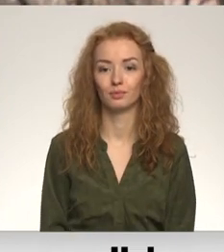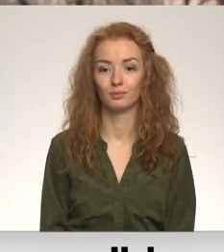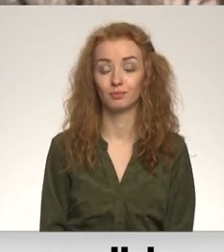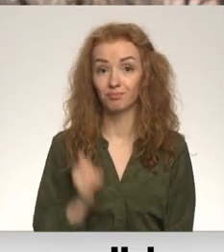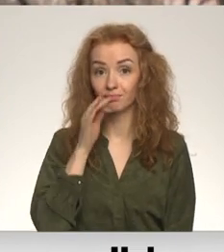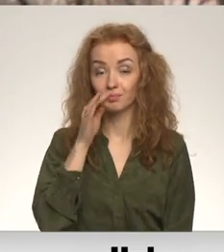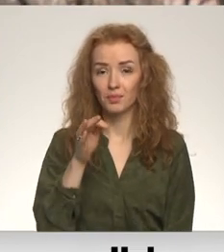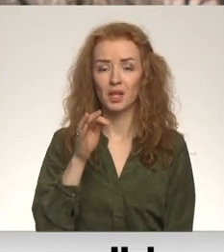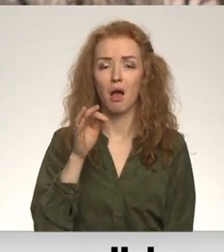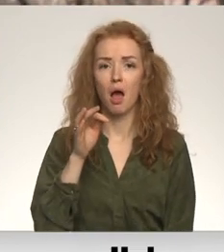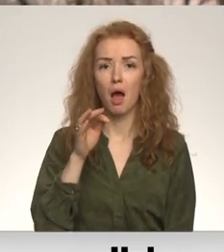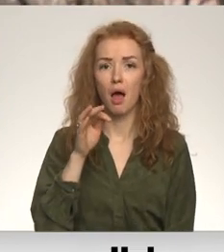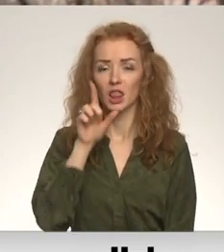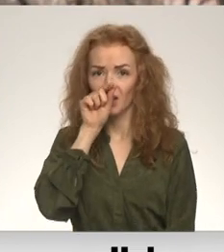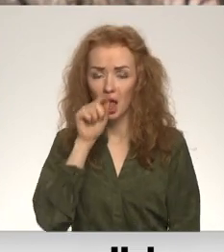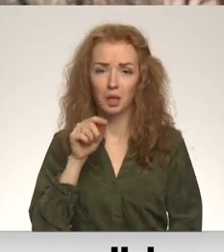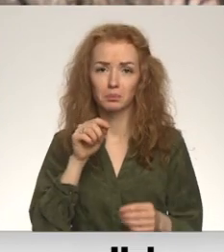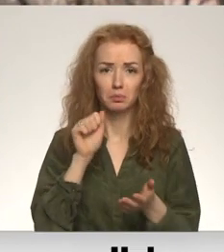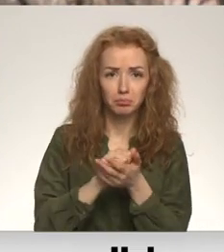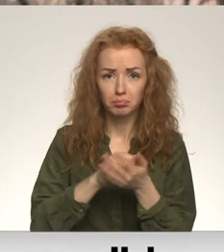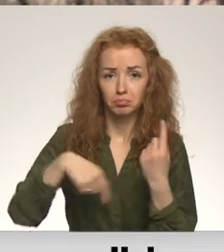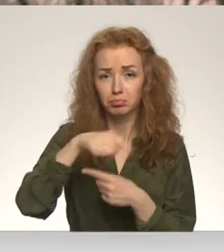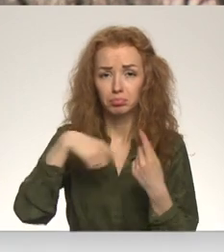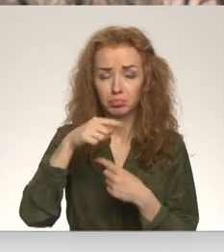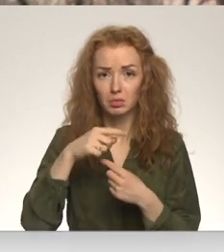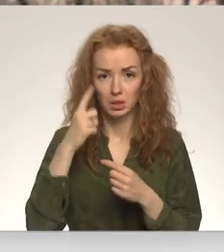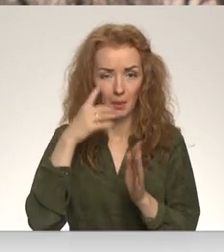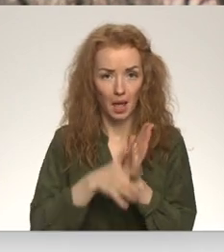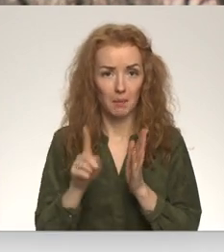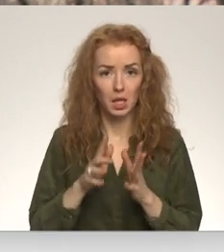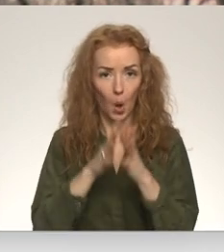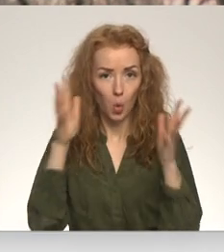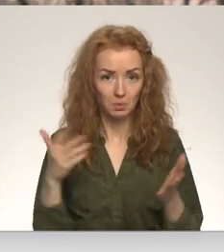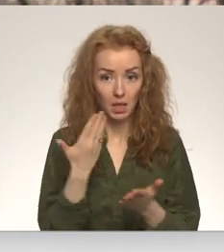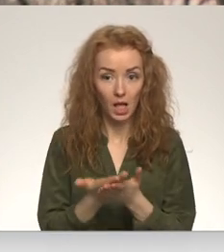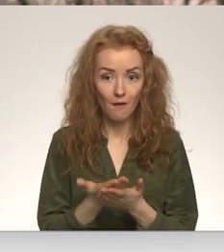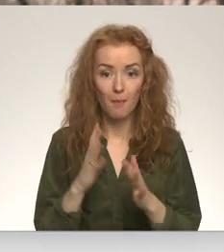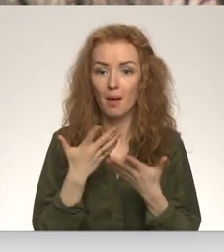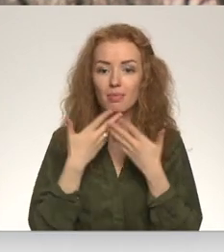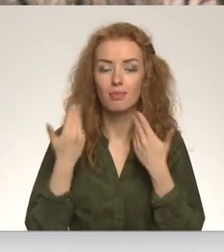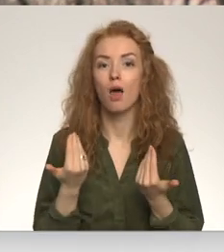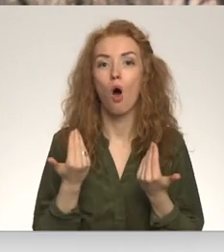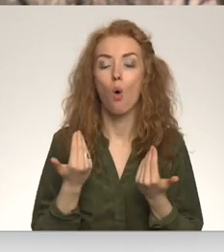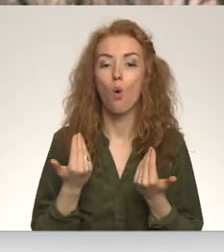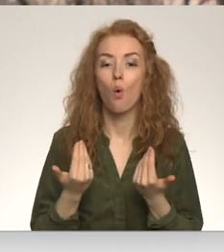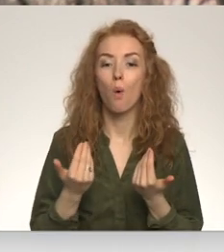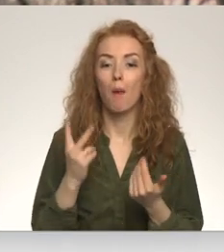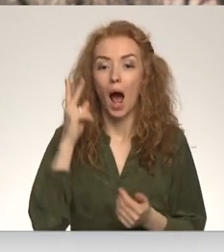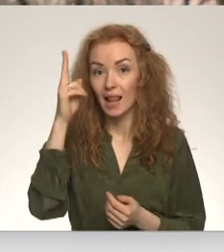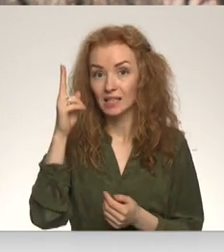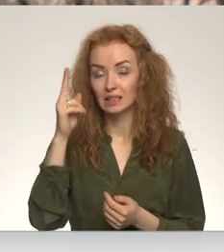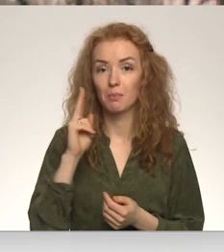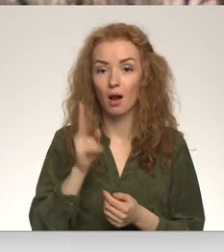Sarunājoties Twitterī, radās šī doma, ka ir jau šie daudzie piedāvājumi, bet nav pārliecības, ka viņi